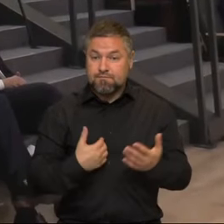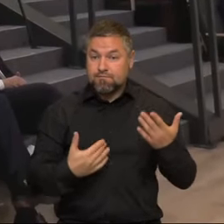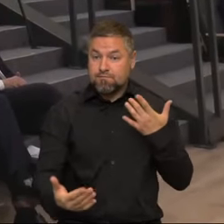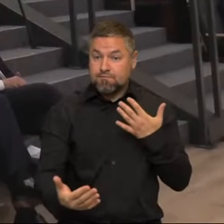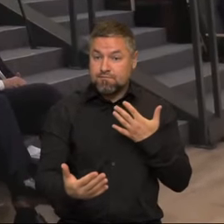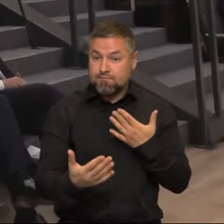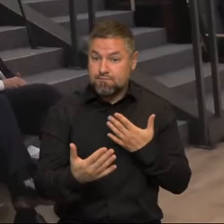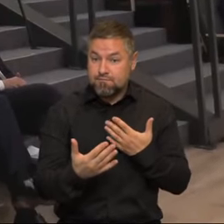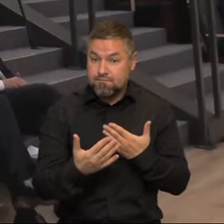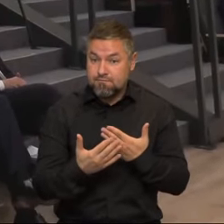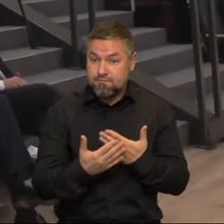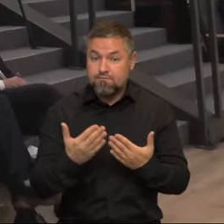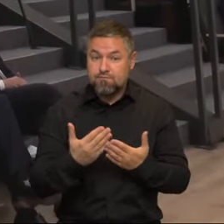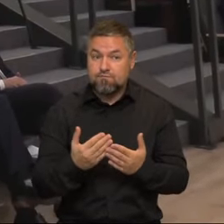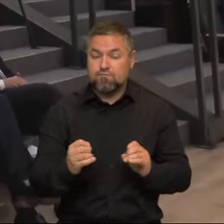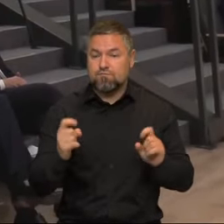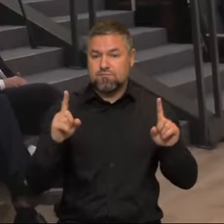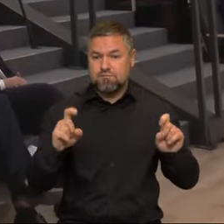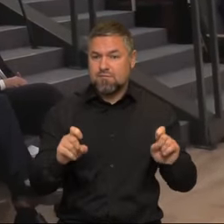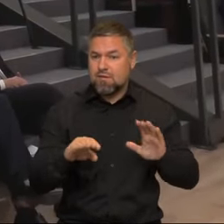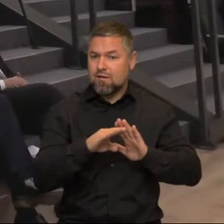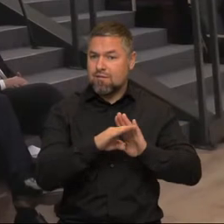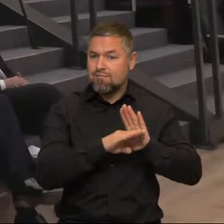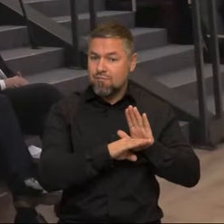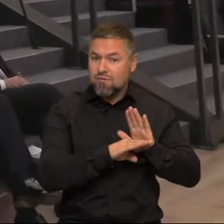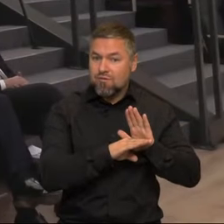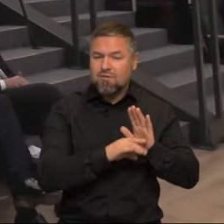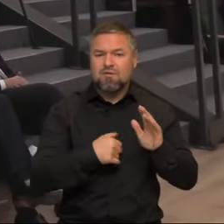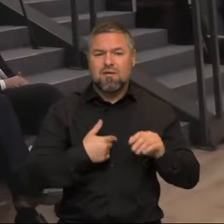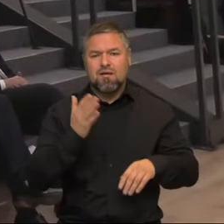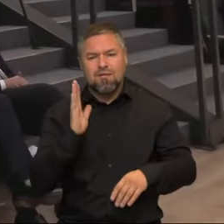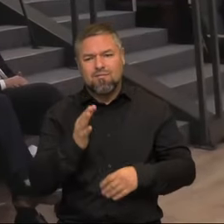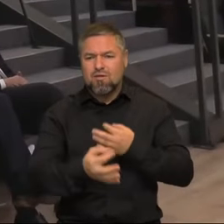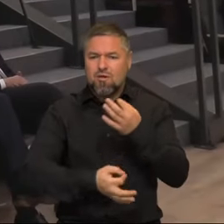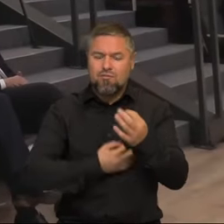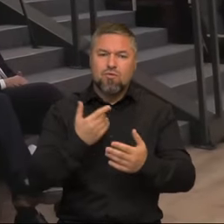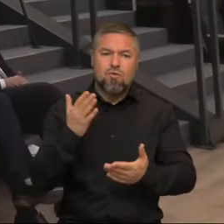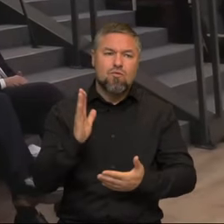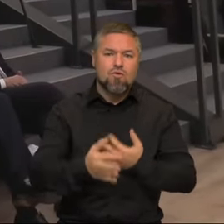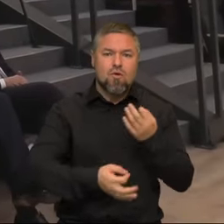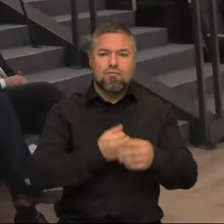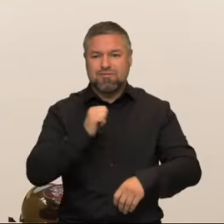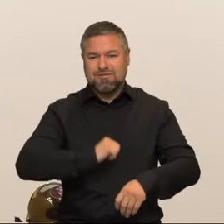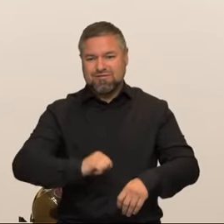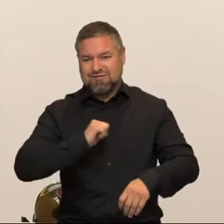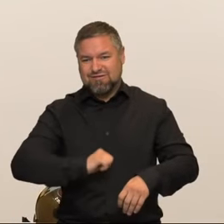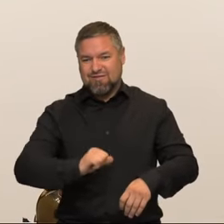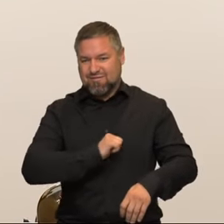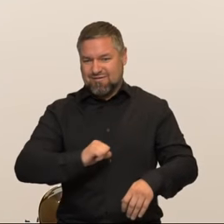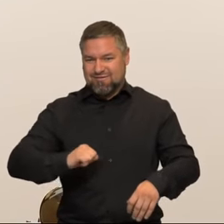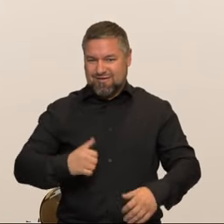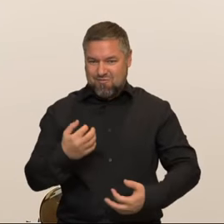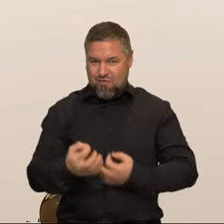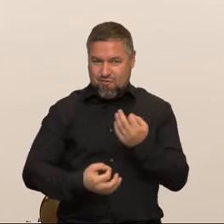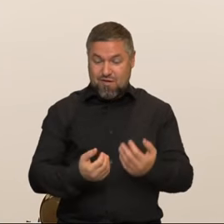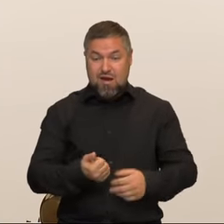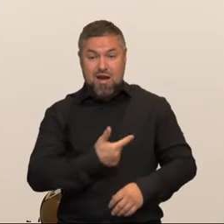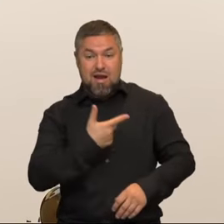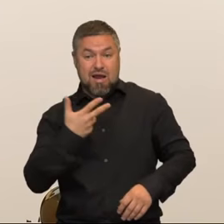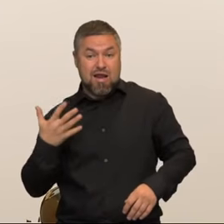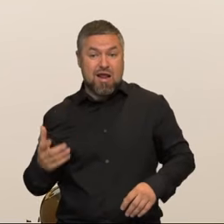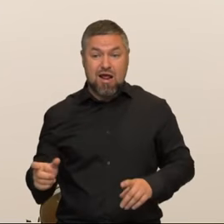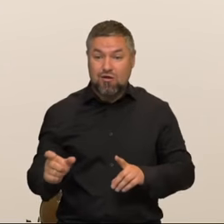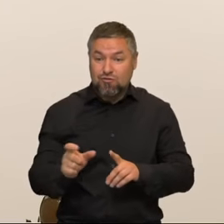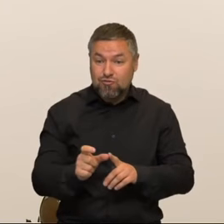zbliżamy się do punktu programu, którego nie będę zapowiadał, bo musiałbym zapowiedzieć samego siebie. Kilka